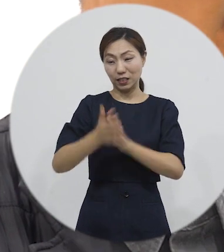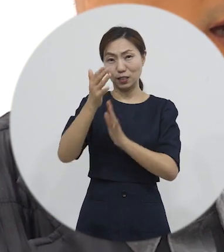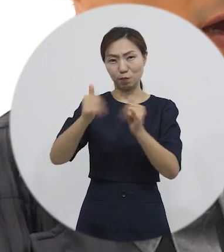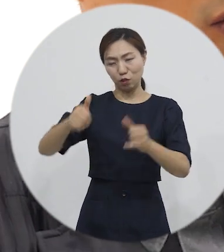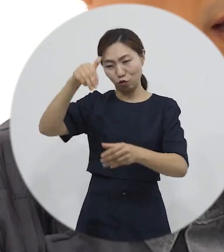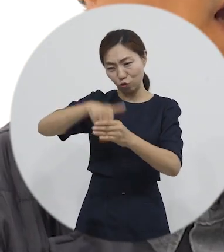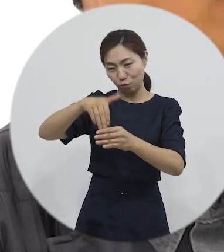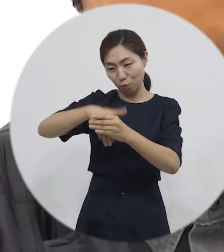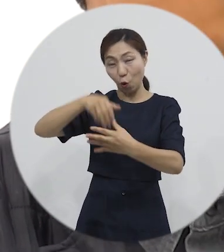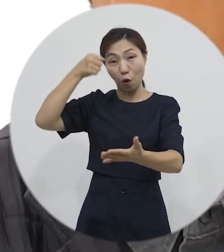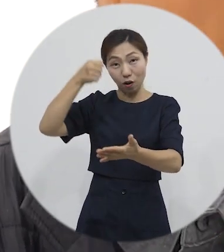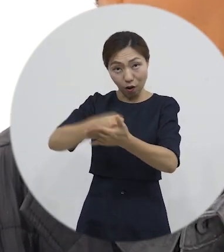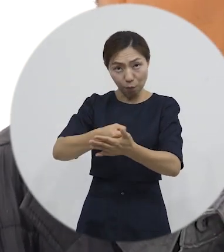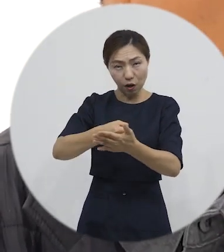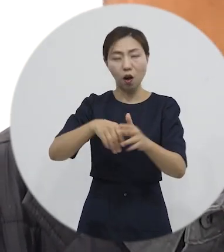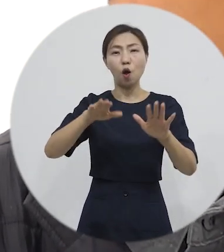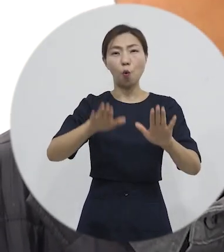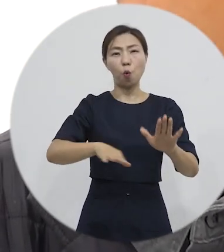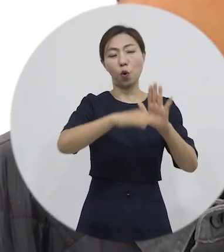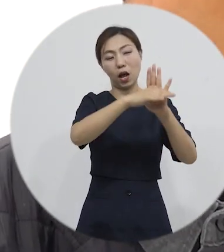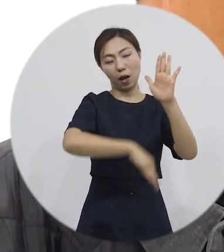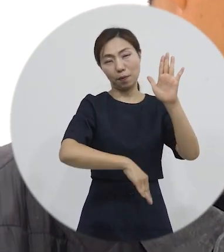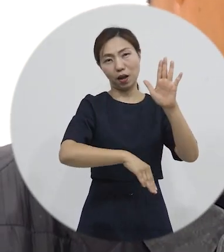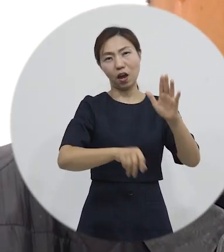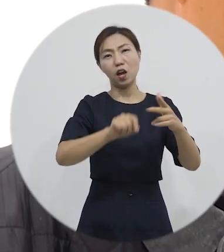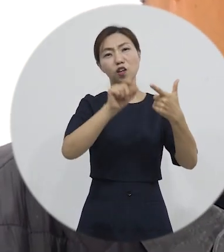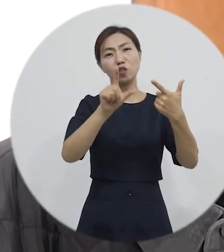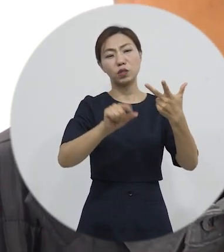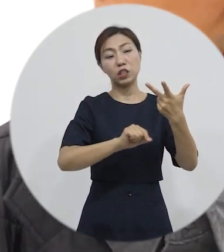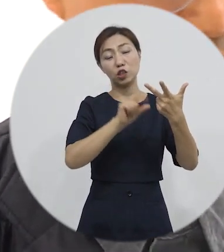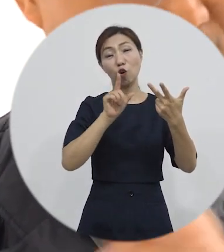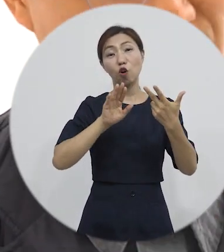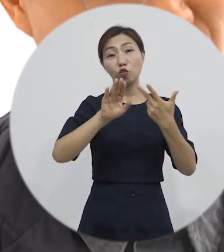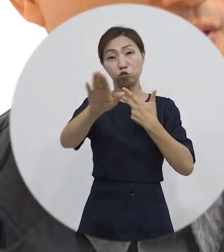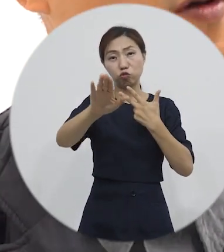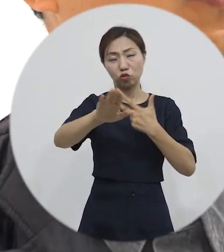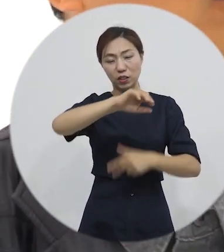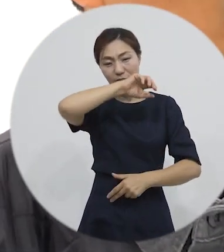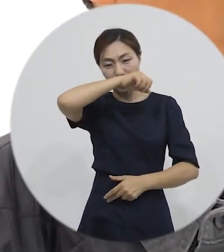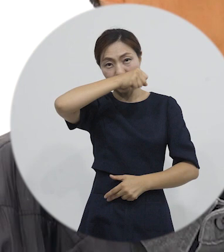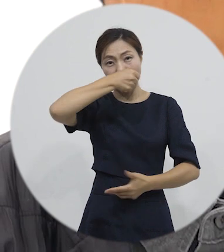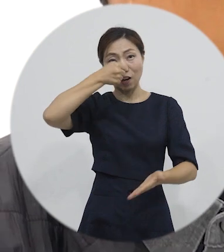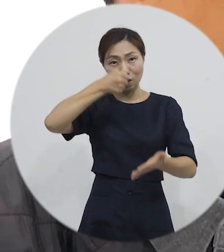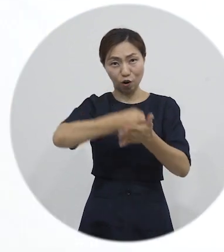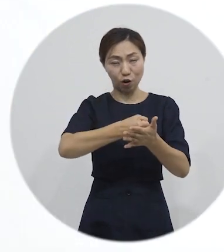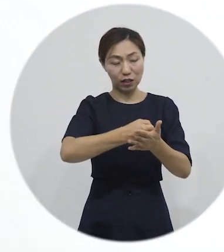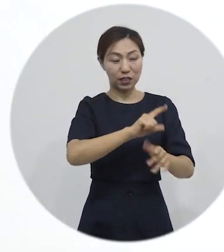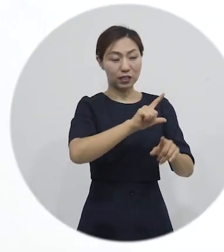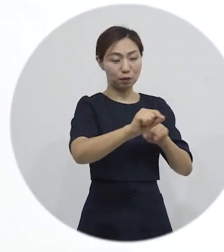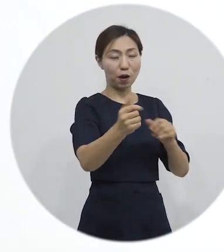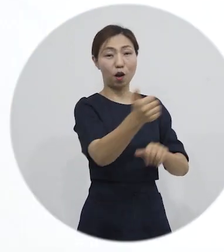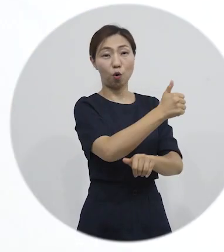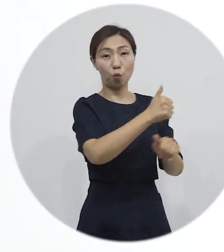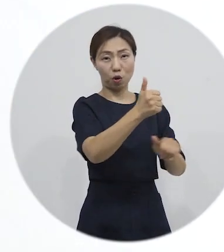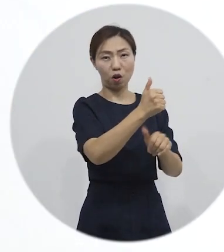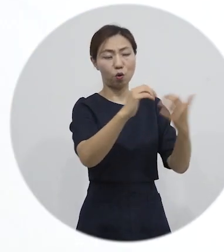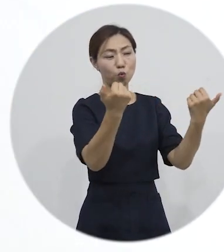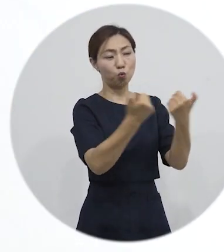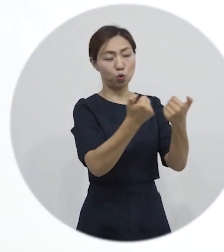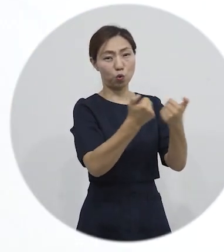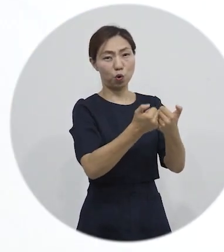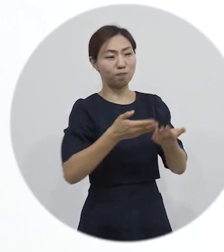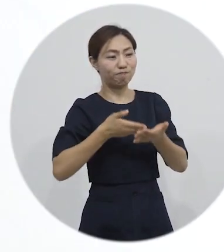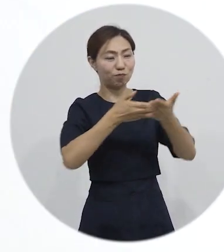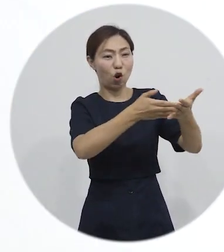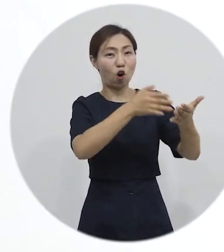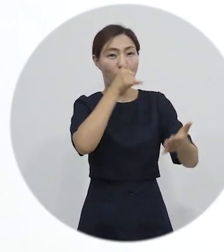되면 그게 올해 하반기에 예산 안으로 포함이 돼서 지방의회로 송부되게 됩니다. 그래서 이